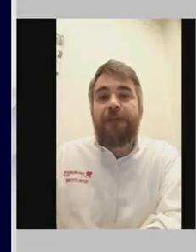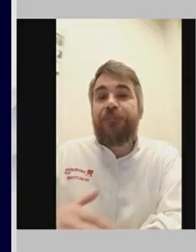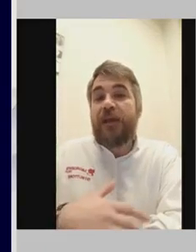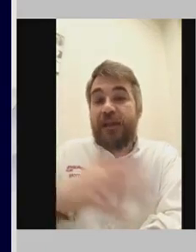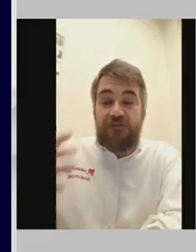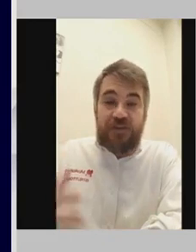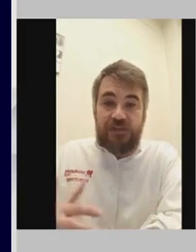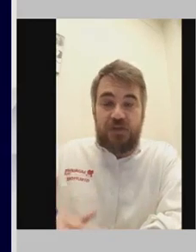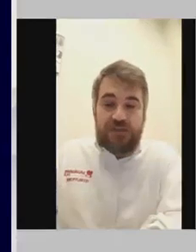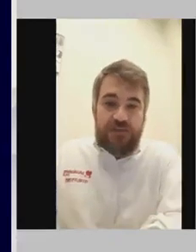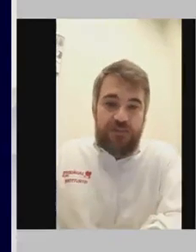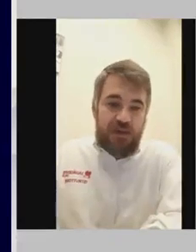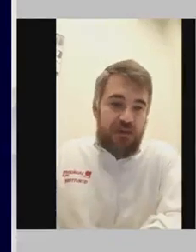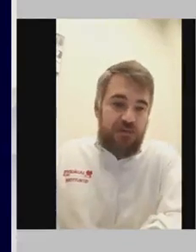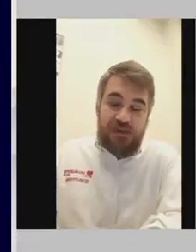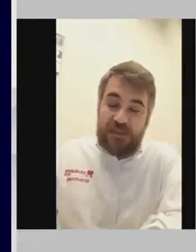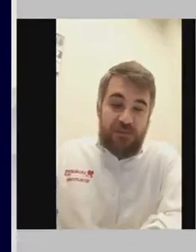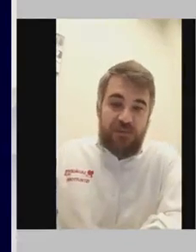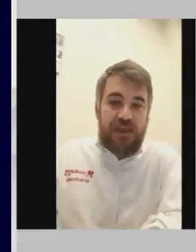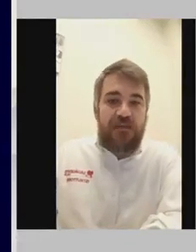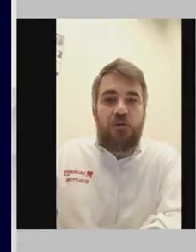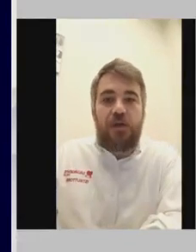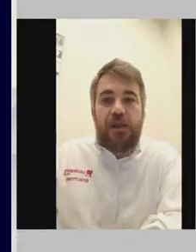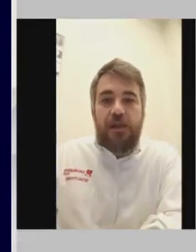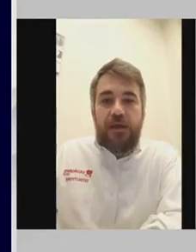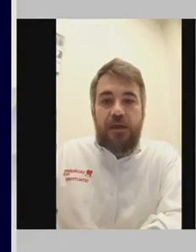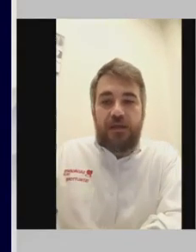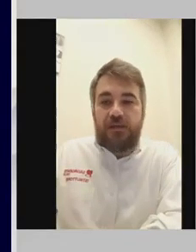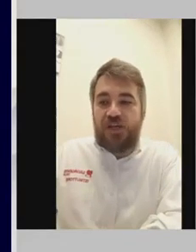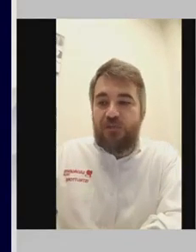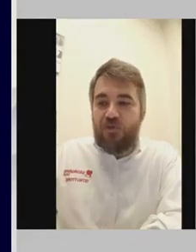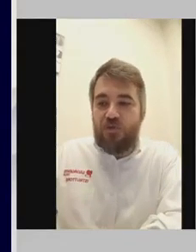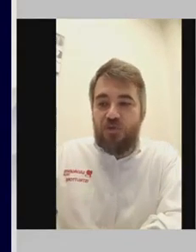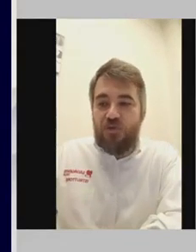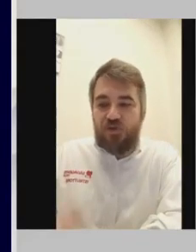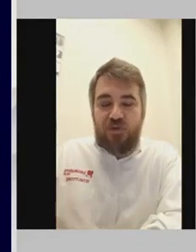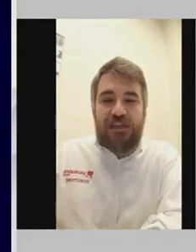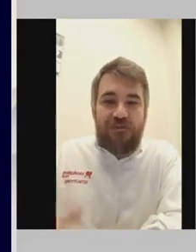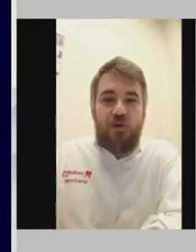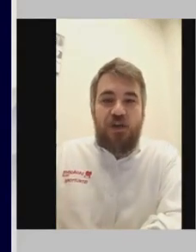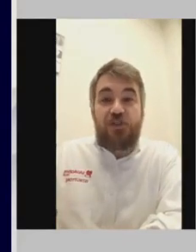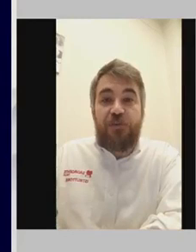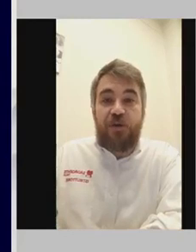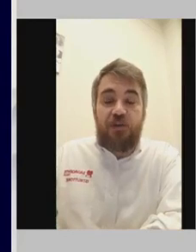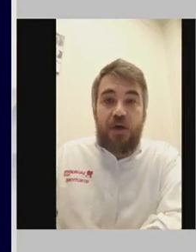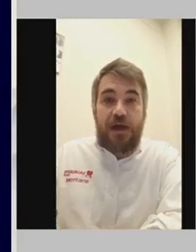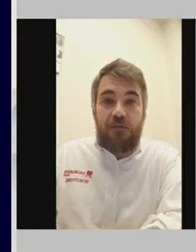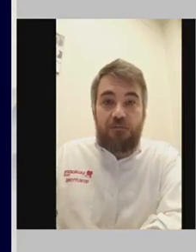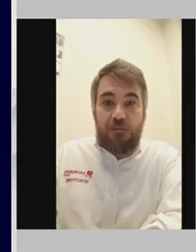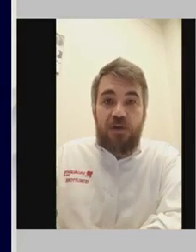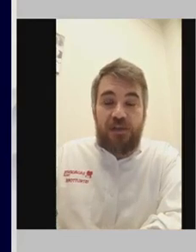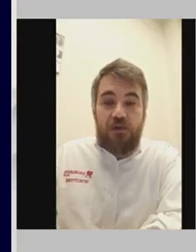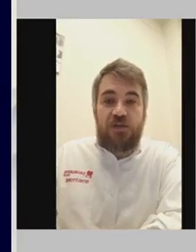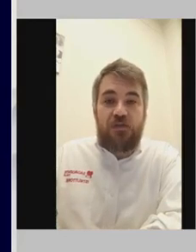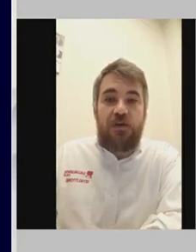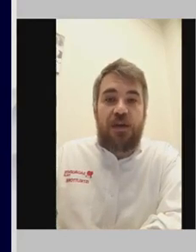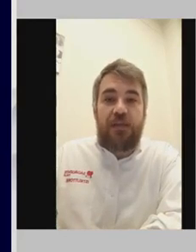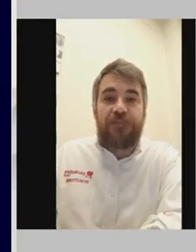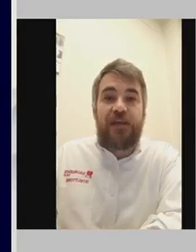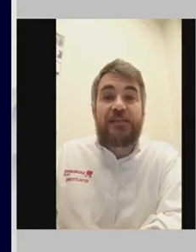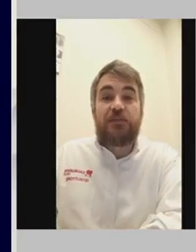che le riflessioni che state portando diciamo sul tavolo oggi portino a molte